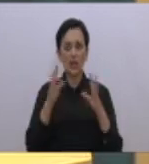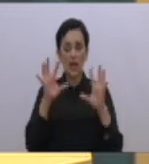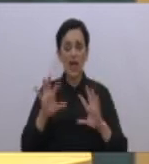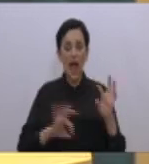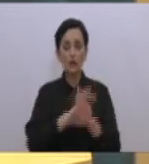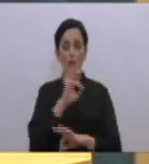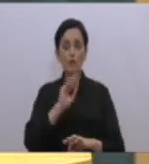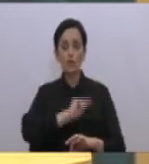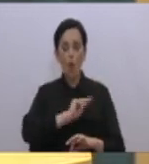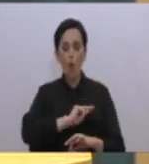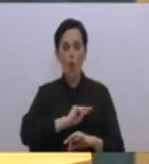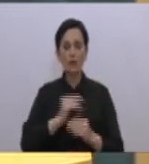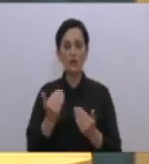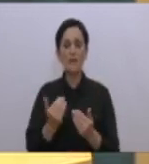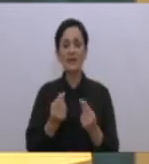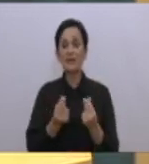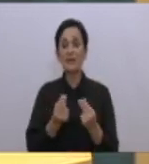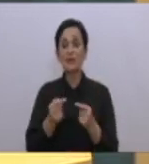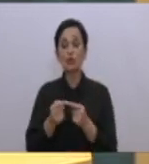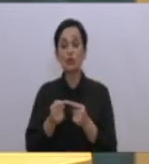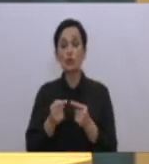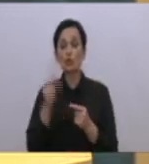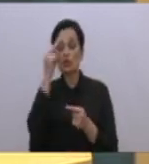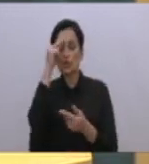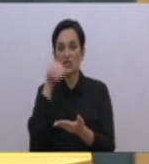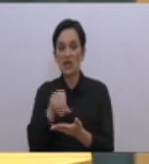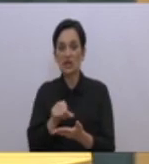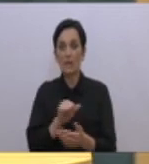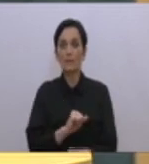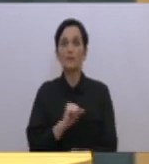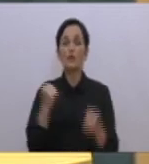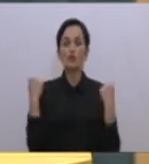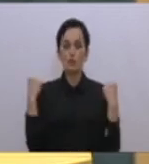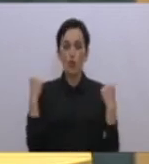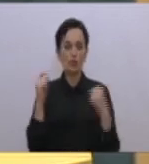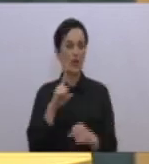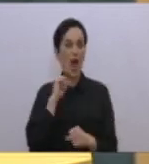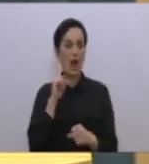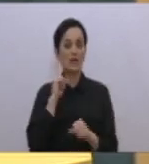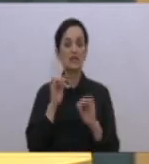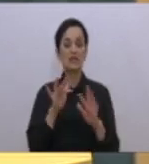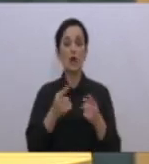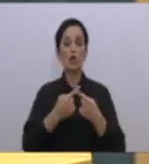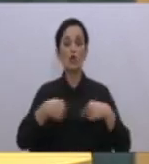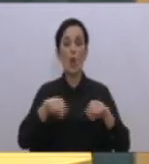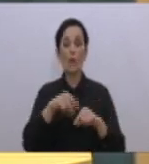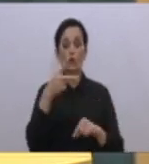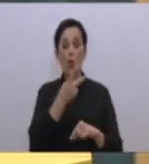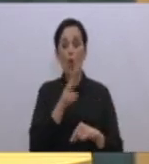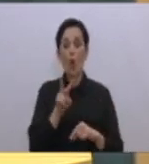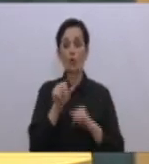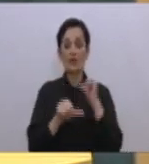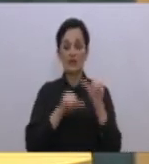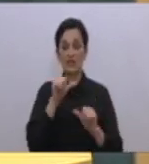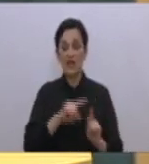კანონპროექტებზე მუშაობა მათი ფინანსური კუთხით შესასწავლად. Sportisa და ახალგაზრდულ საქმეთა კომიტეტისთვის 2022